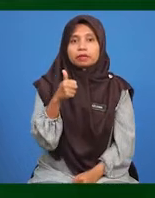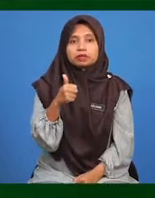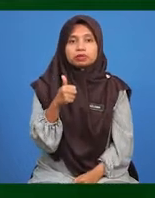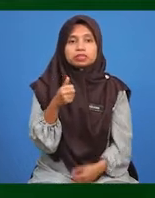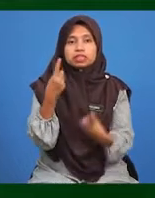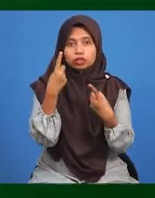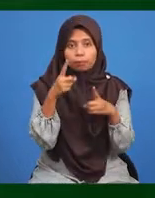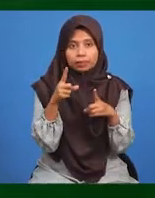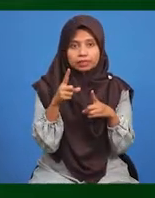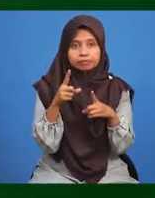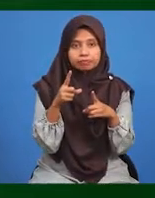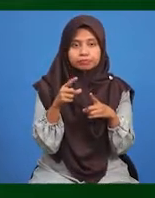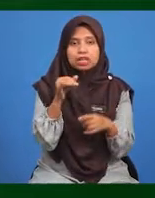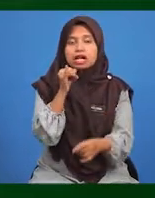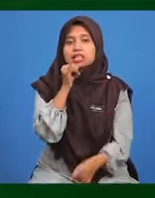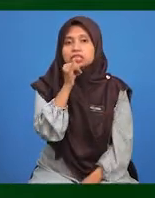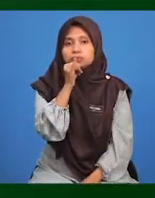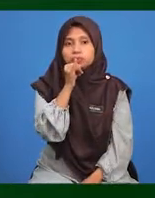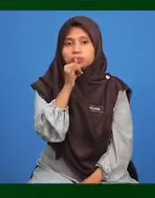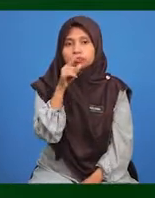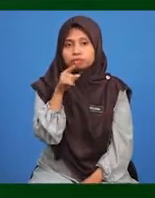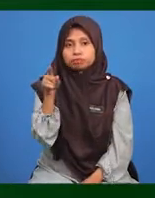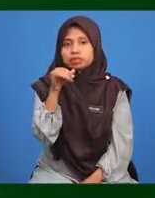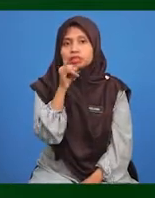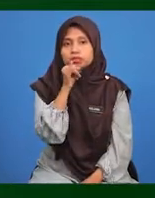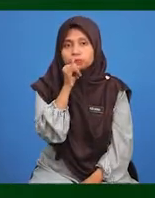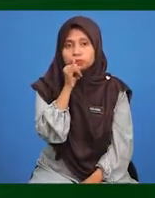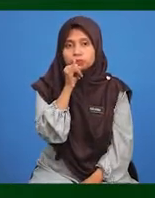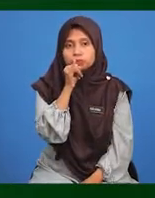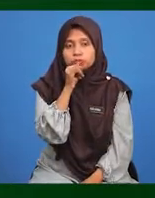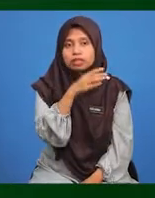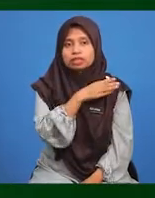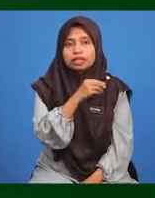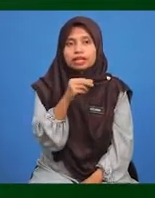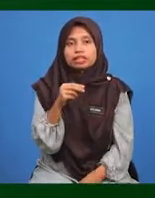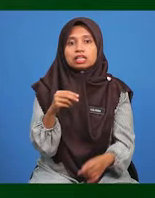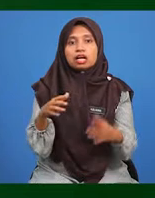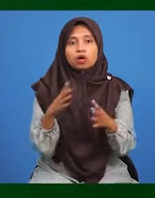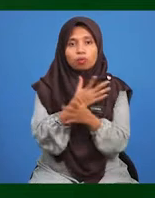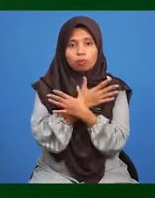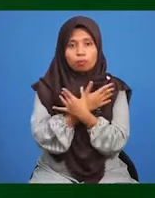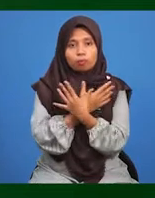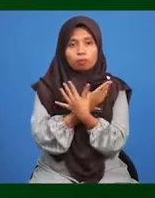Bagus! Jawapannya ialah ibu-ibu dan juga kupu-kupu.